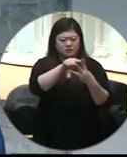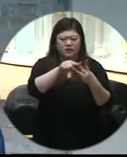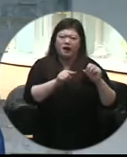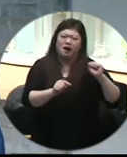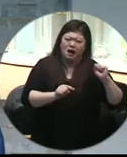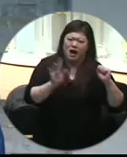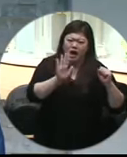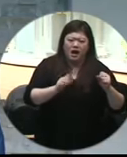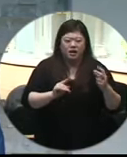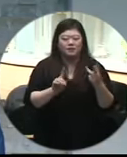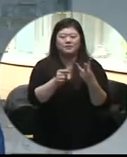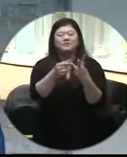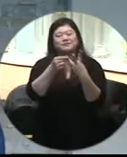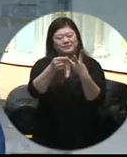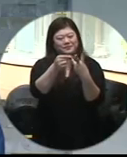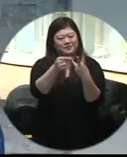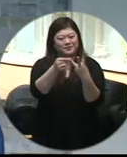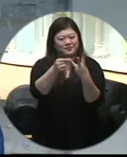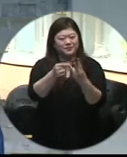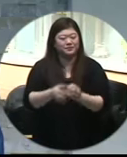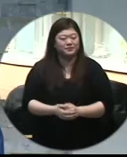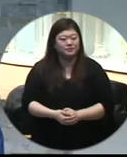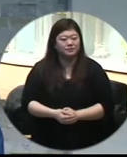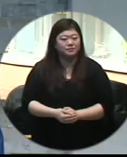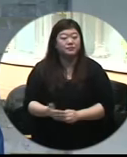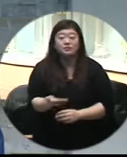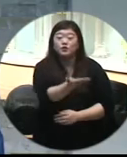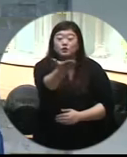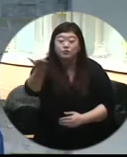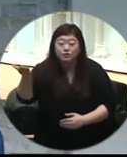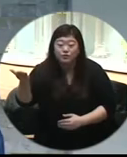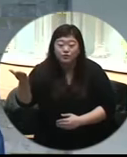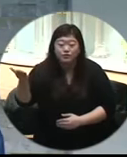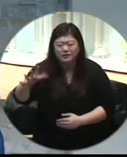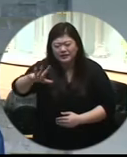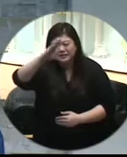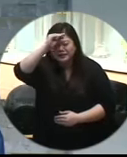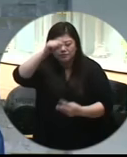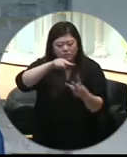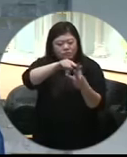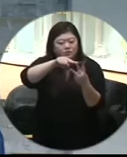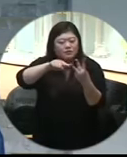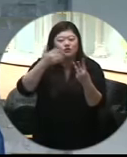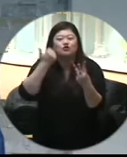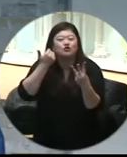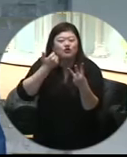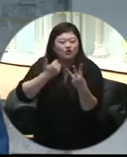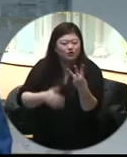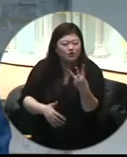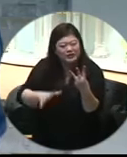우리 영계자 성도 여러분들은 어떤 종류의 인생이 되고 싶습니까?